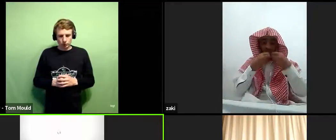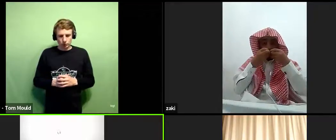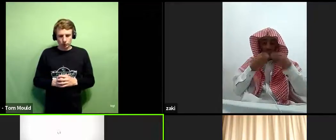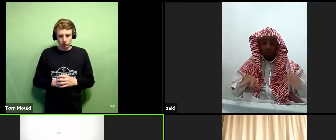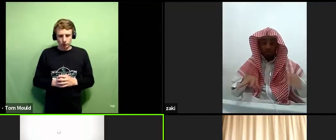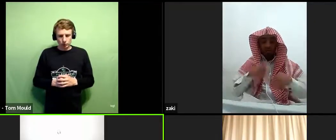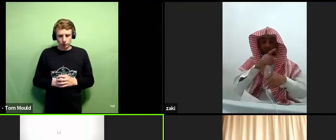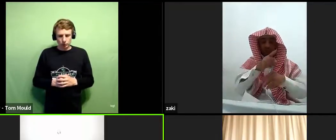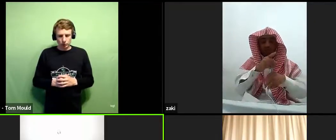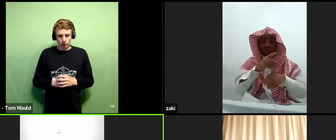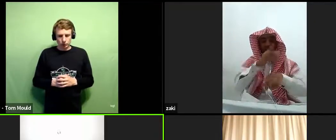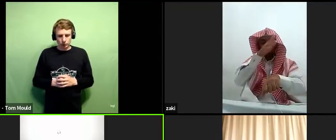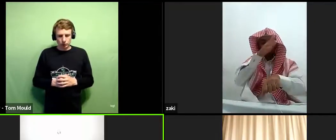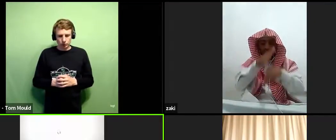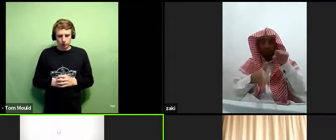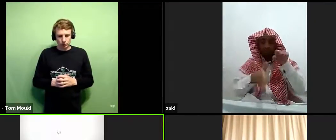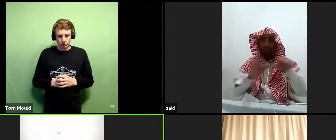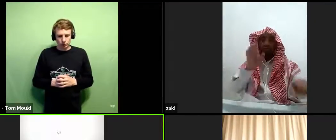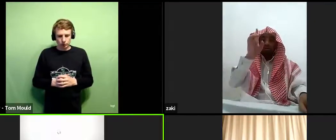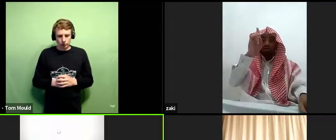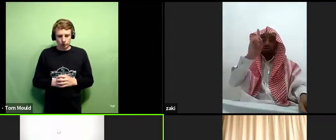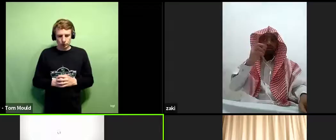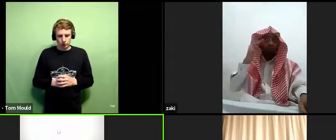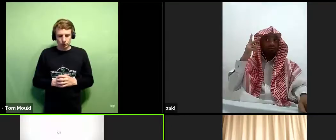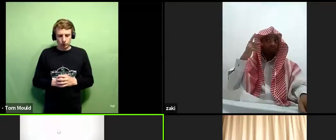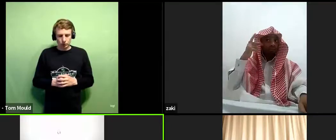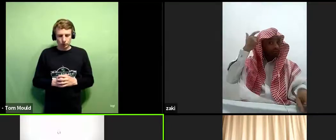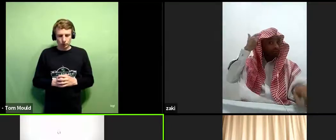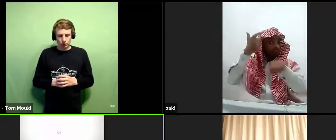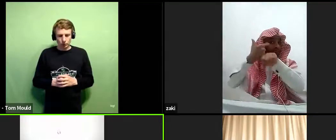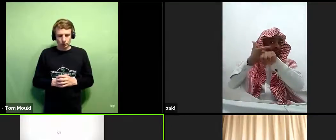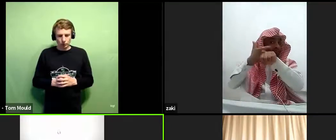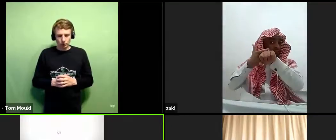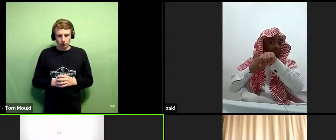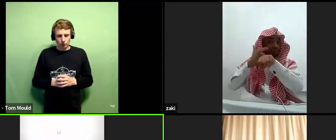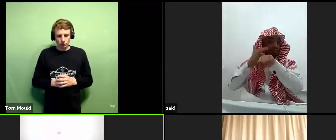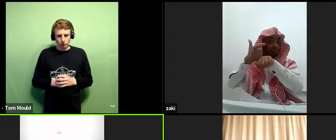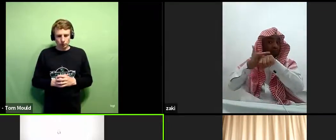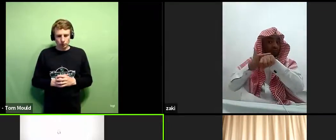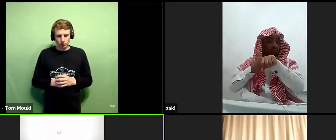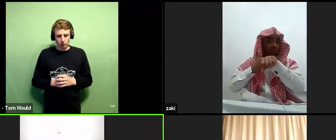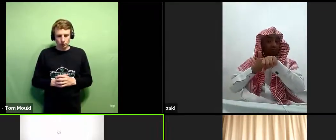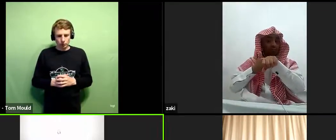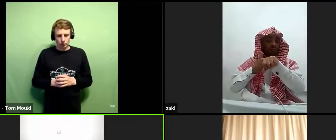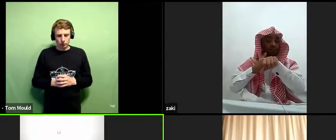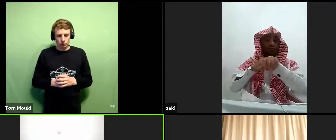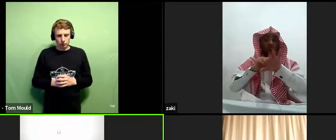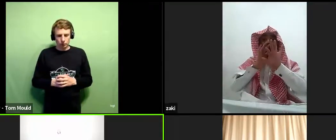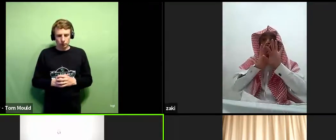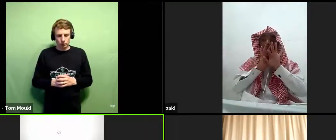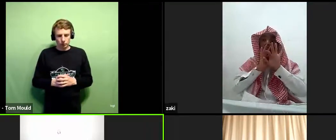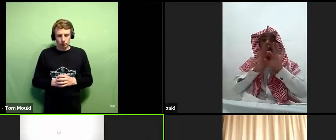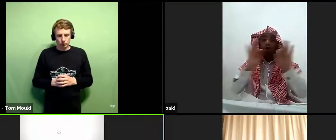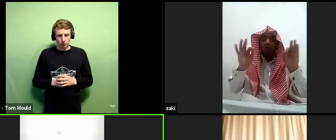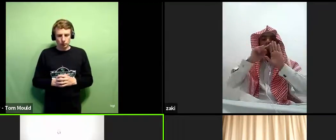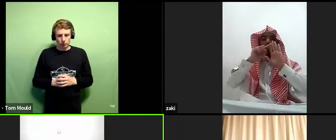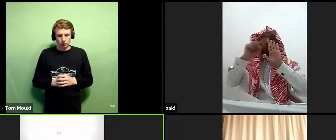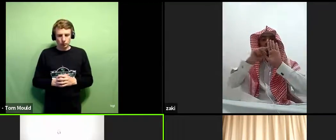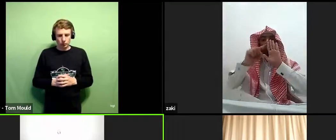تَحْلِقُوا رُؤُوسَكُمْ حَتَّى يَبْلُغَ الْهَدِيُ مَحِلَّهُ